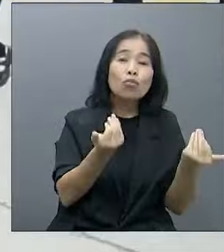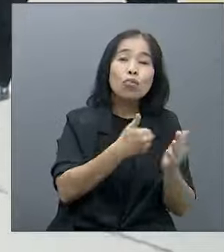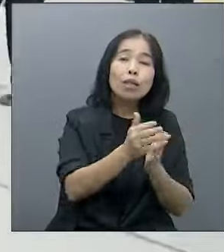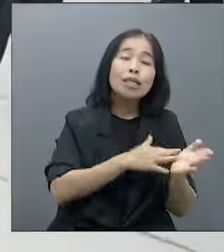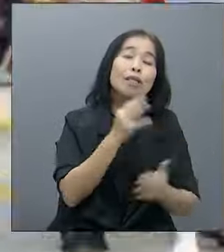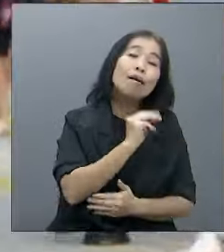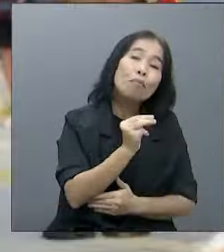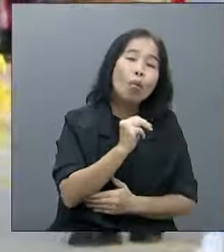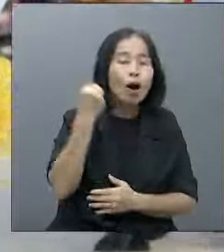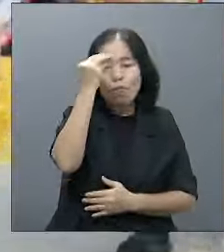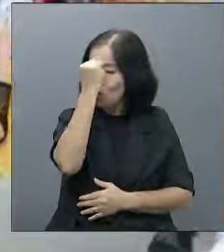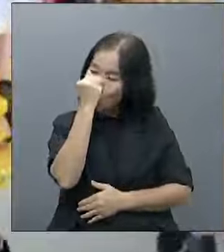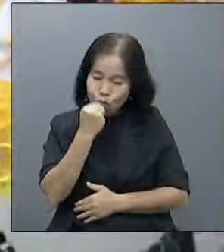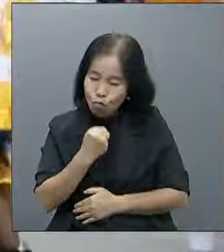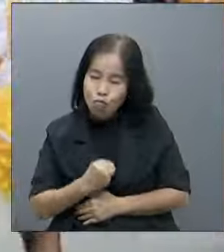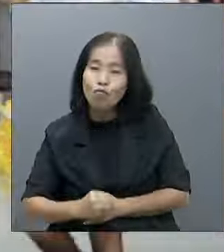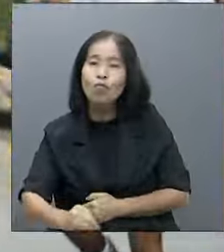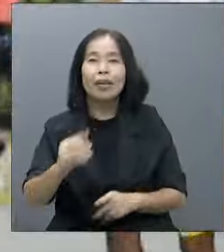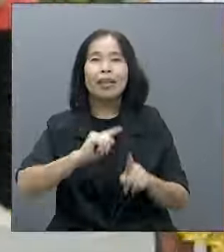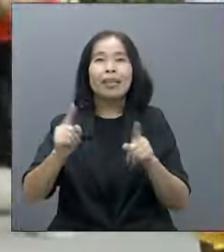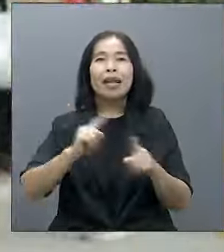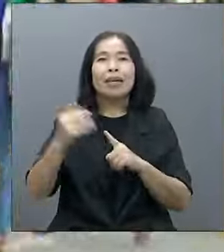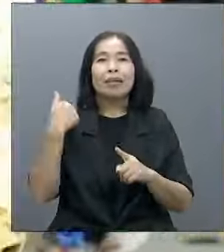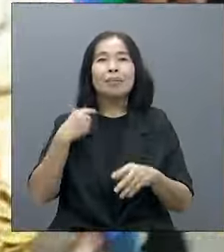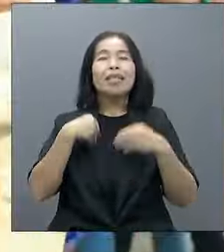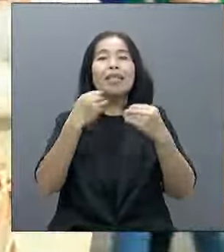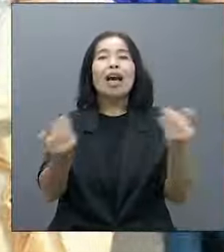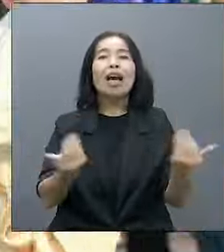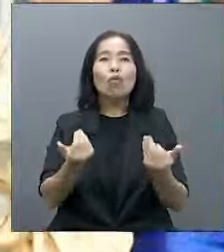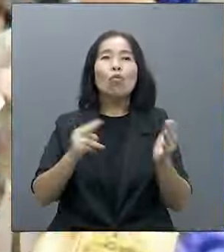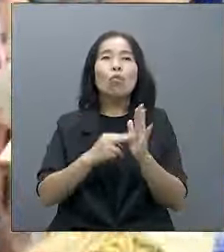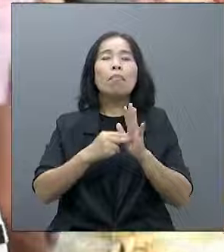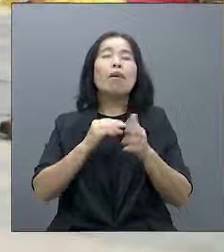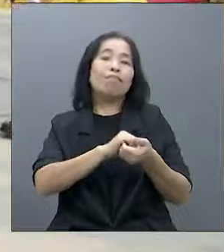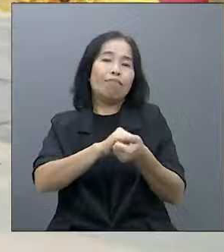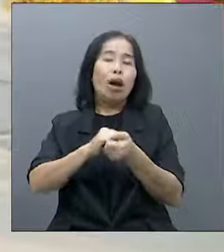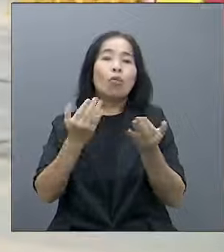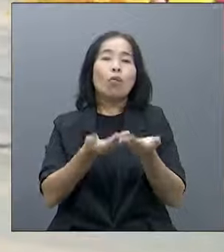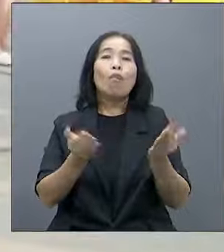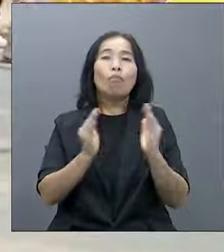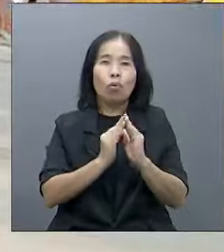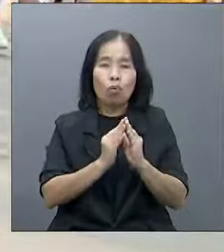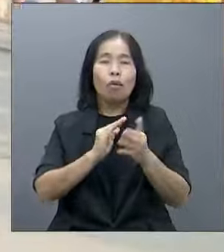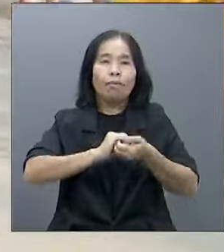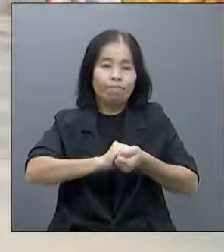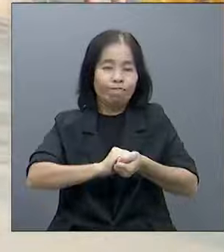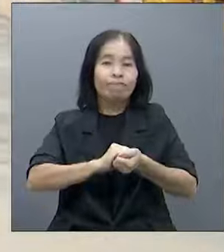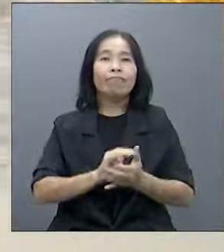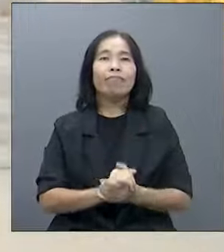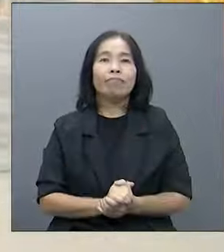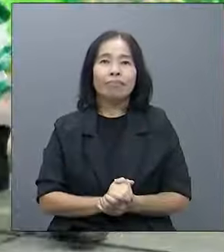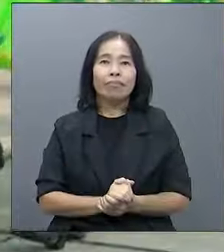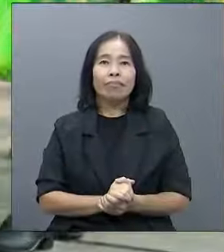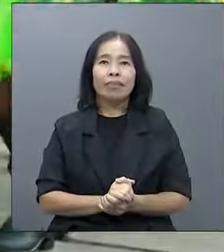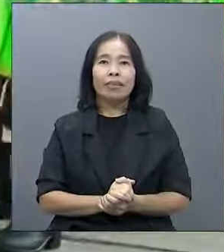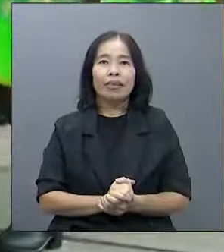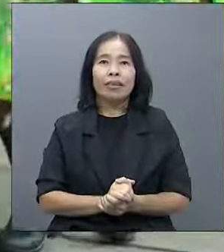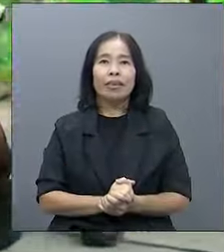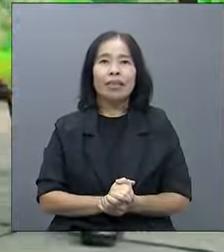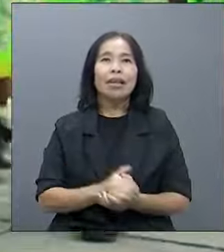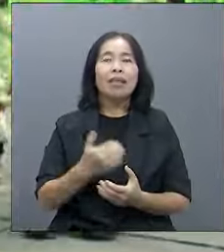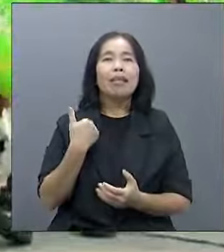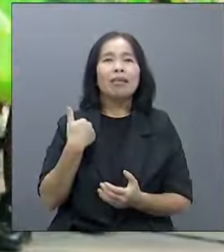งแต่หัวจรดเท้าทั้งหมดนี้มันเป็นการบอกว่าเรื่องของปฏิสัมพันธ์ในครอบครัวเนี่ยมันก็แน่นแฟนมากขึ้นไง ใช่ค่ะ มีซอยเท้าแบบ